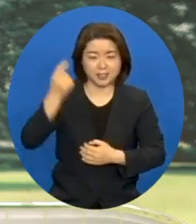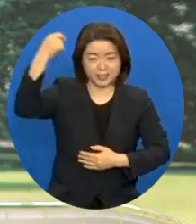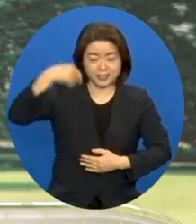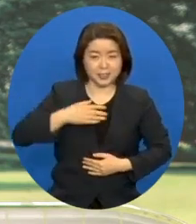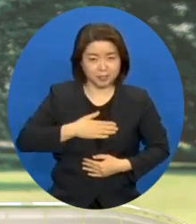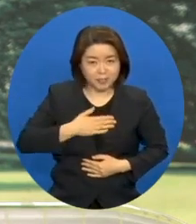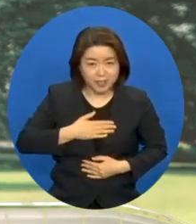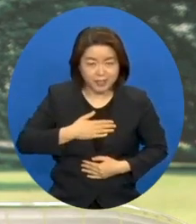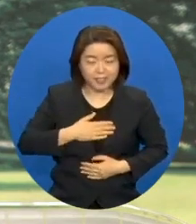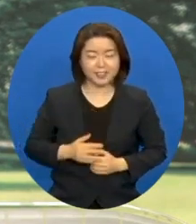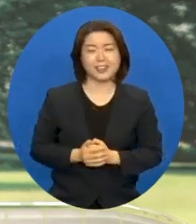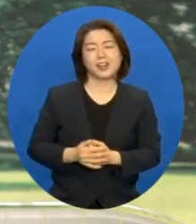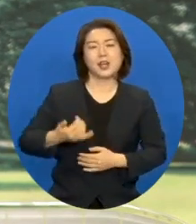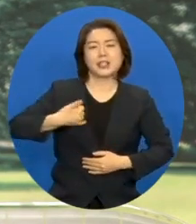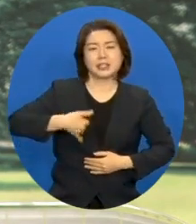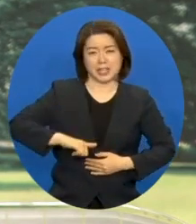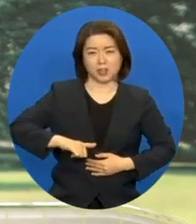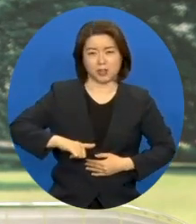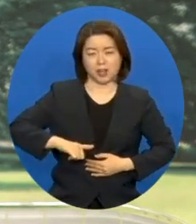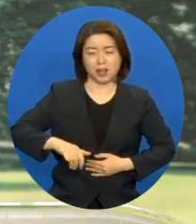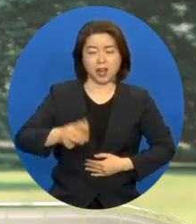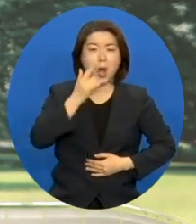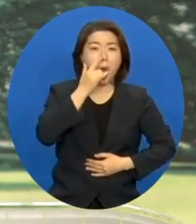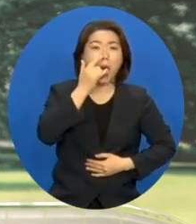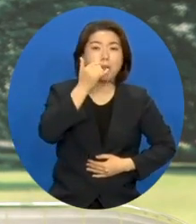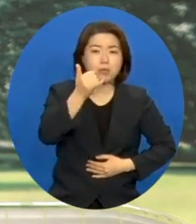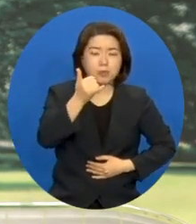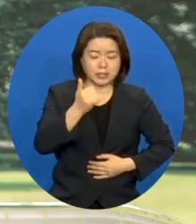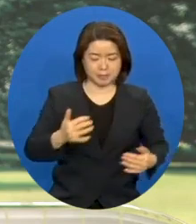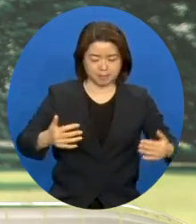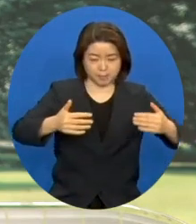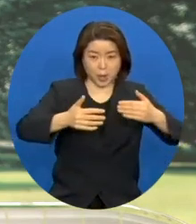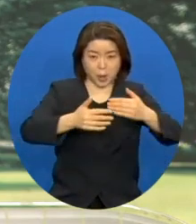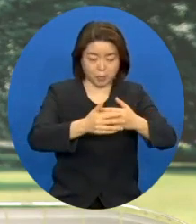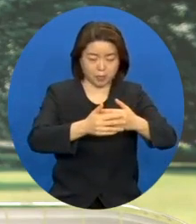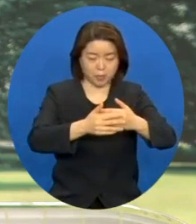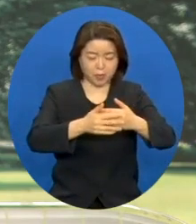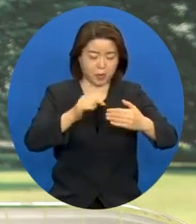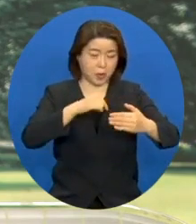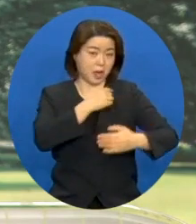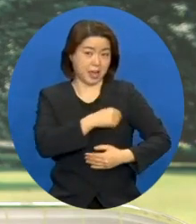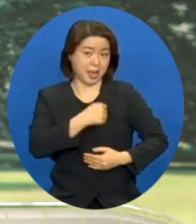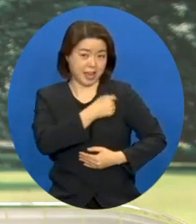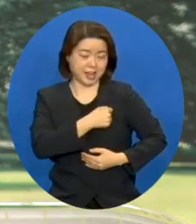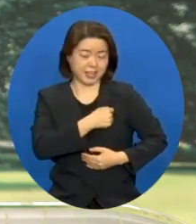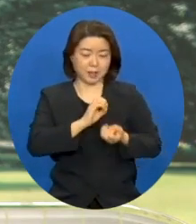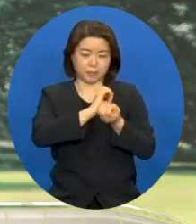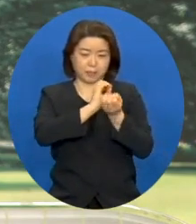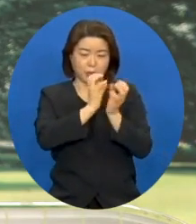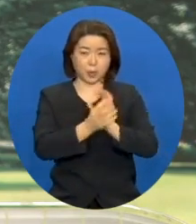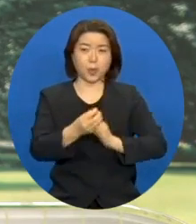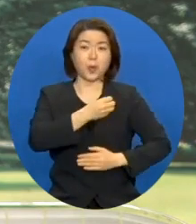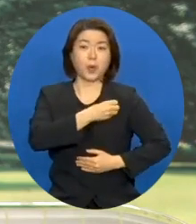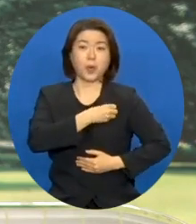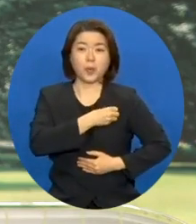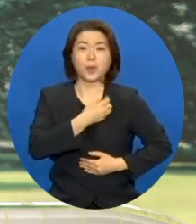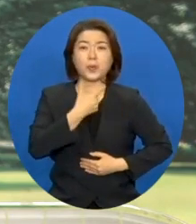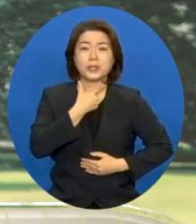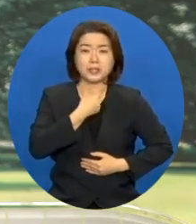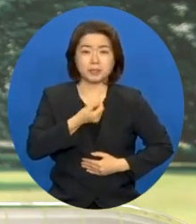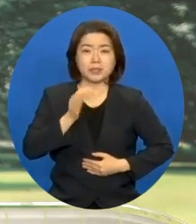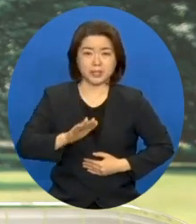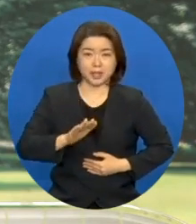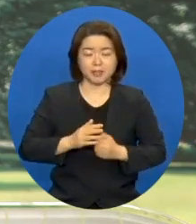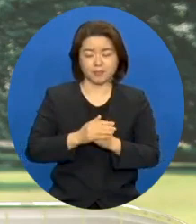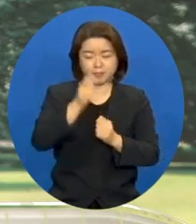네. 자녀들이 어머니의 아버님의 품에 꽃 카네이션 달아드리고 싶은데 그걸 기도로 꽃을